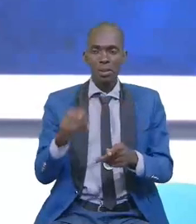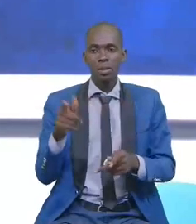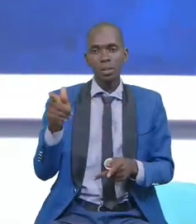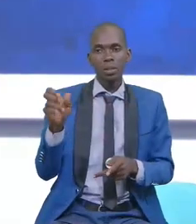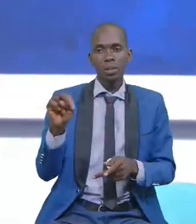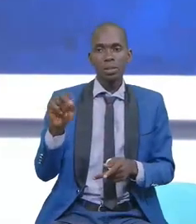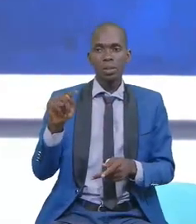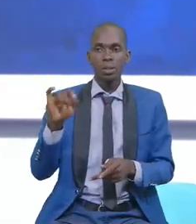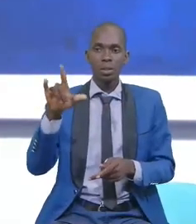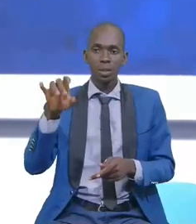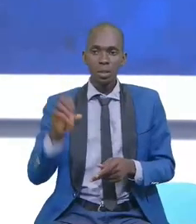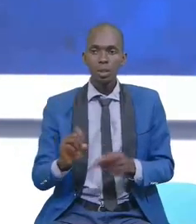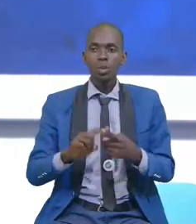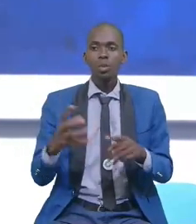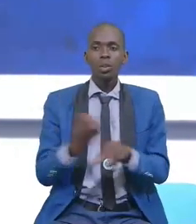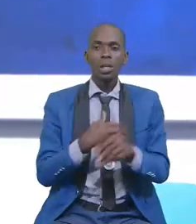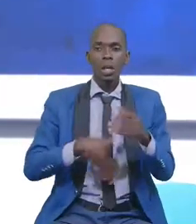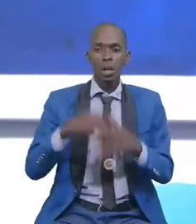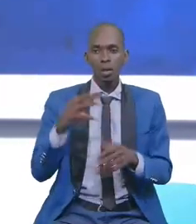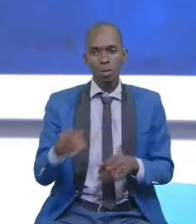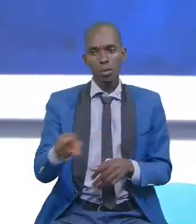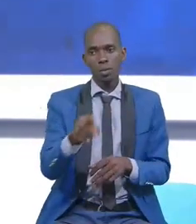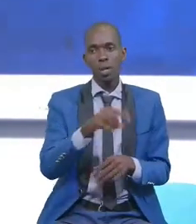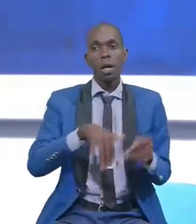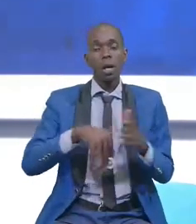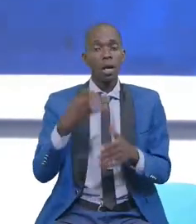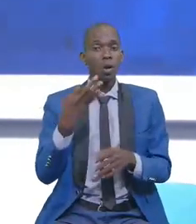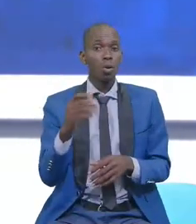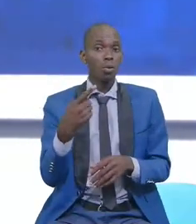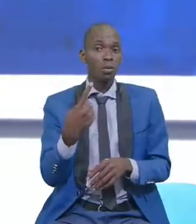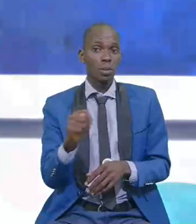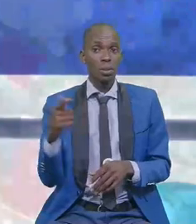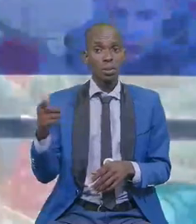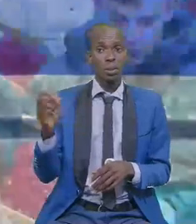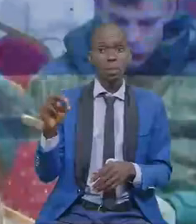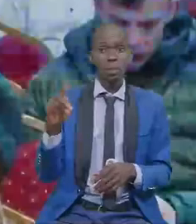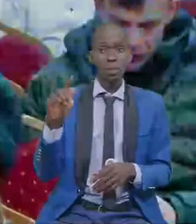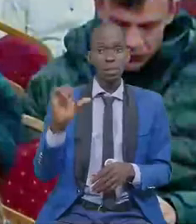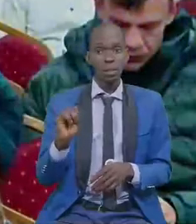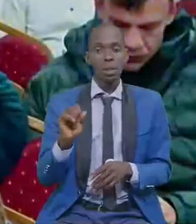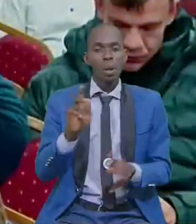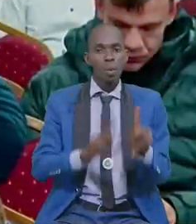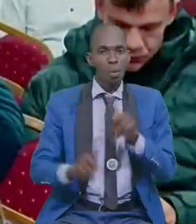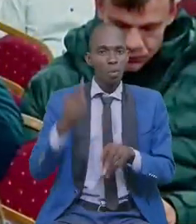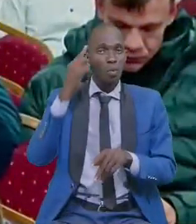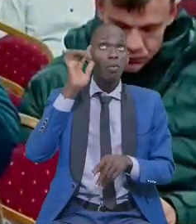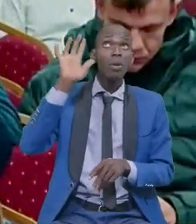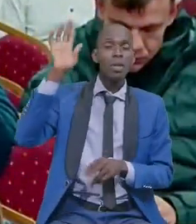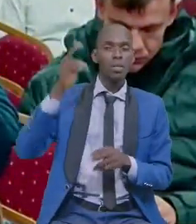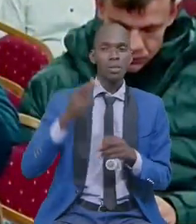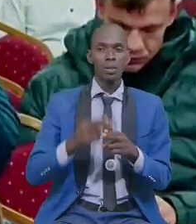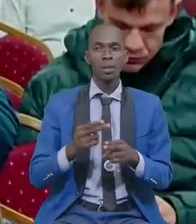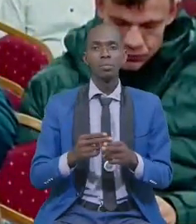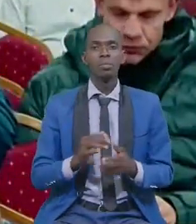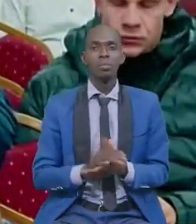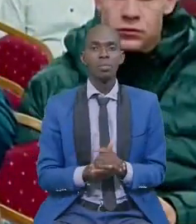Comment Dieu a d'abord jeté les regards sur les nations pour choisir du milieu d'elles un peuple qui porta